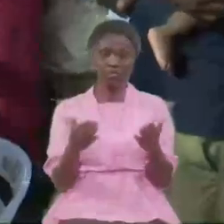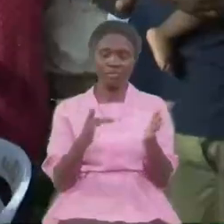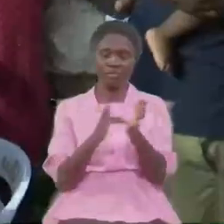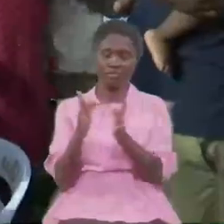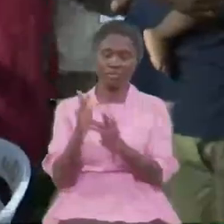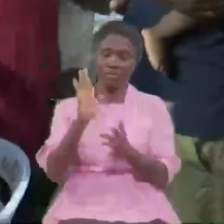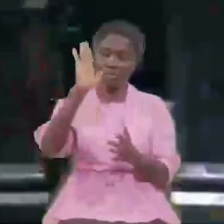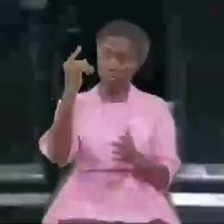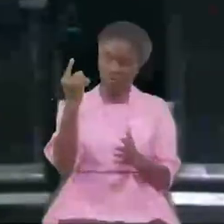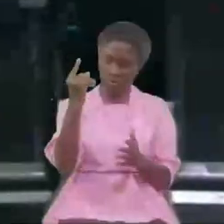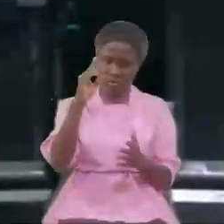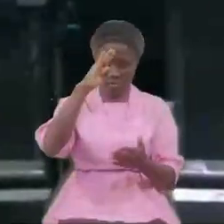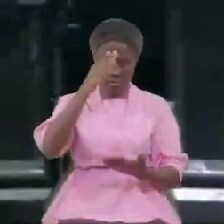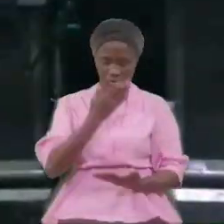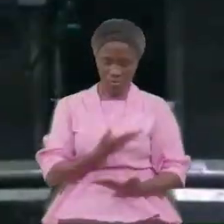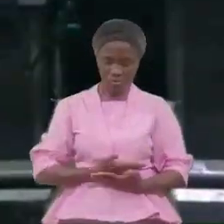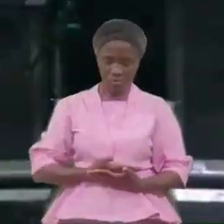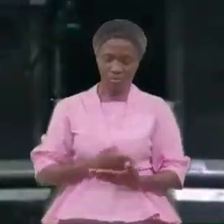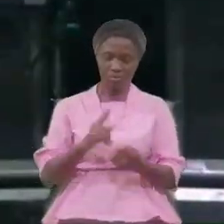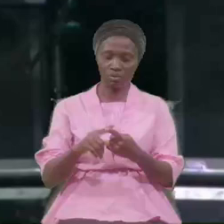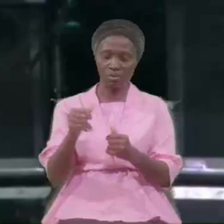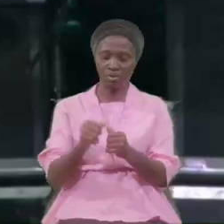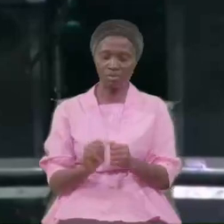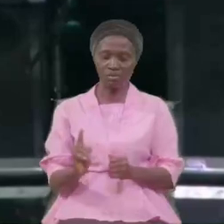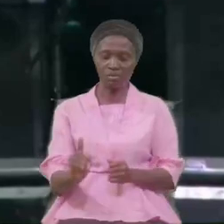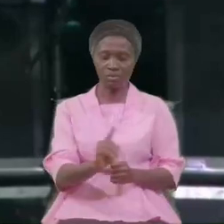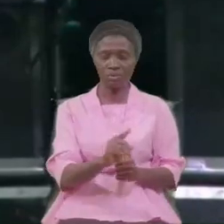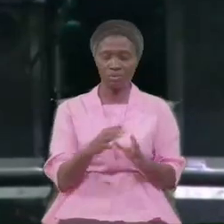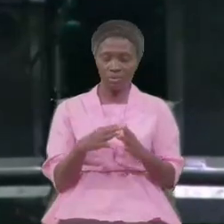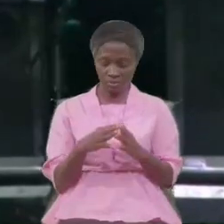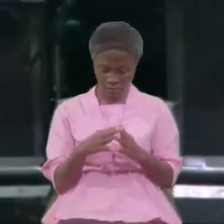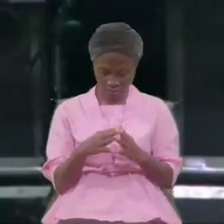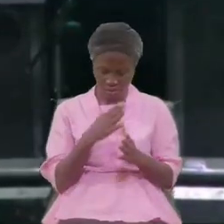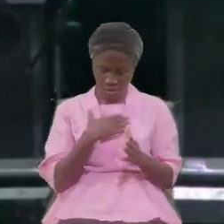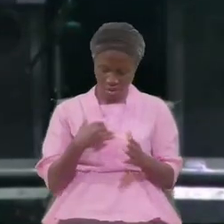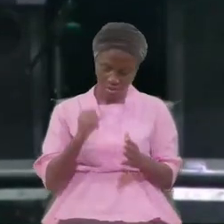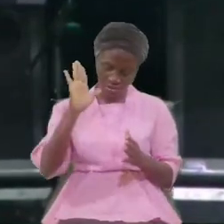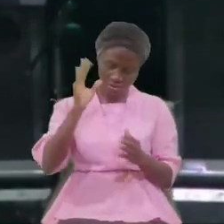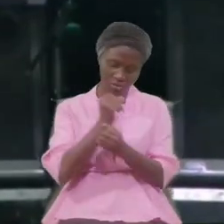que tu révèles Jésus, ton Fils unique, à tous.